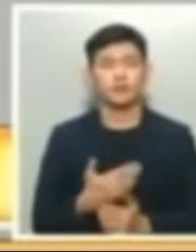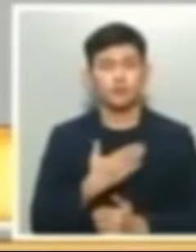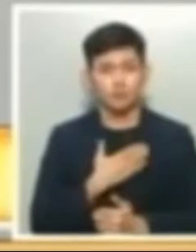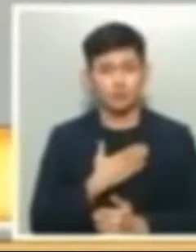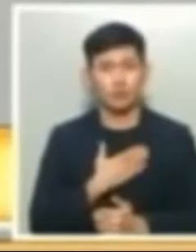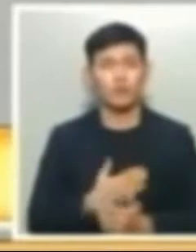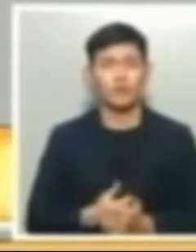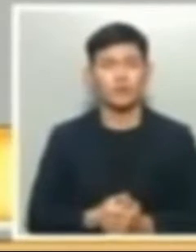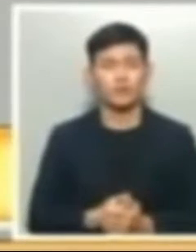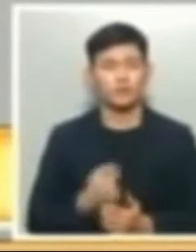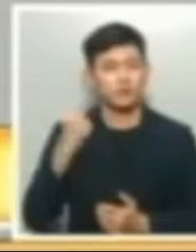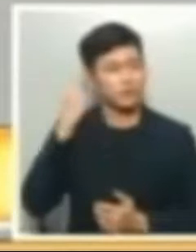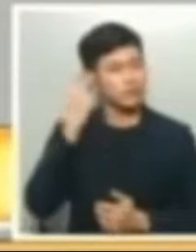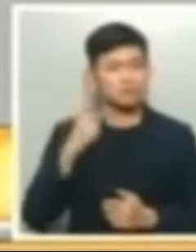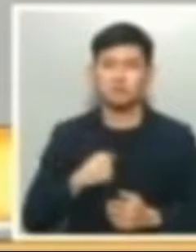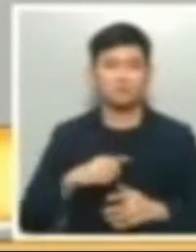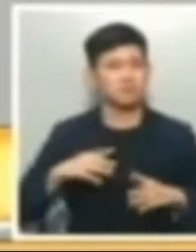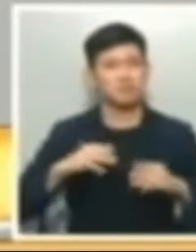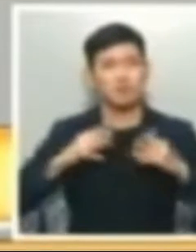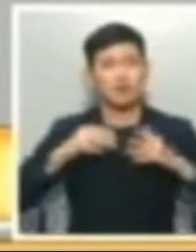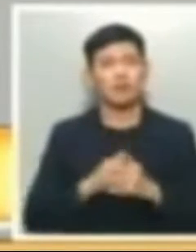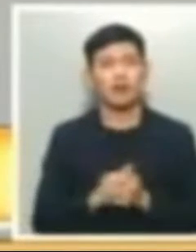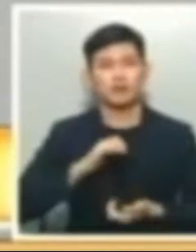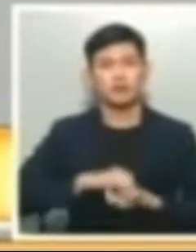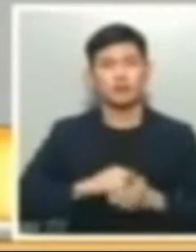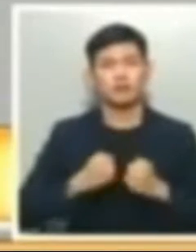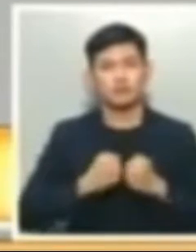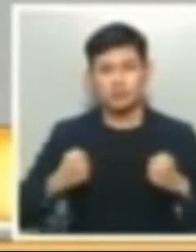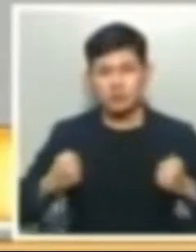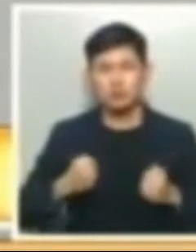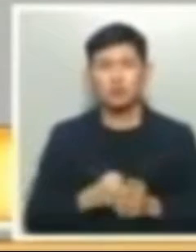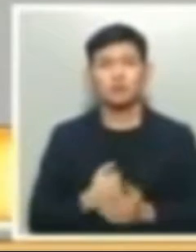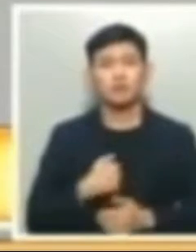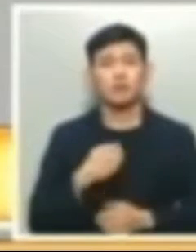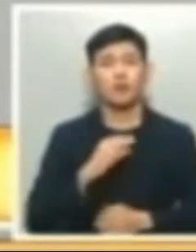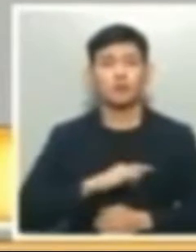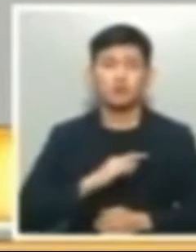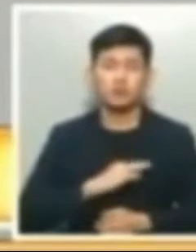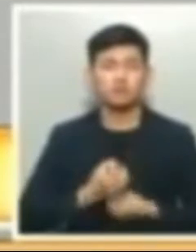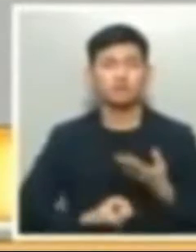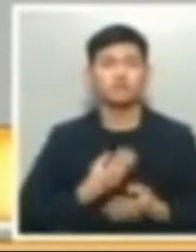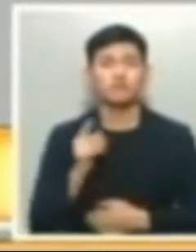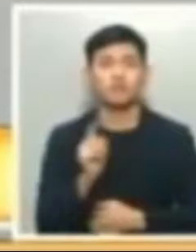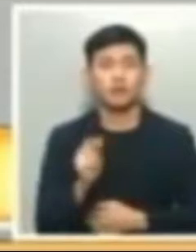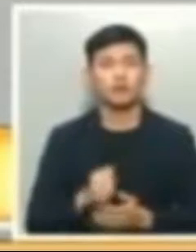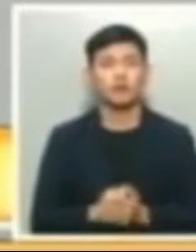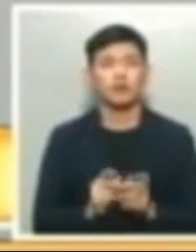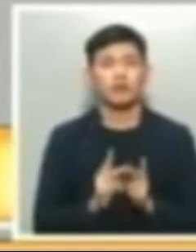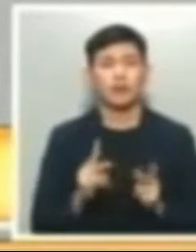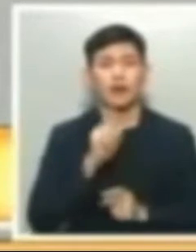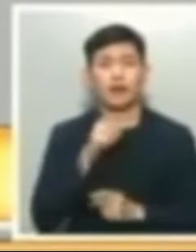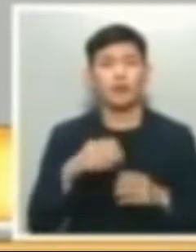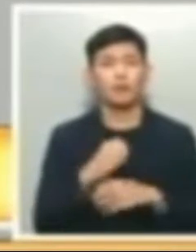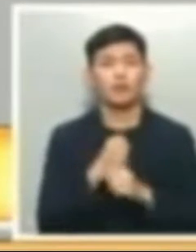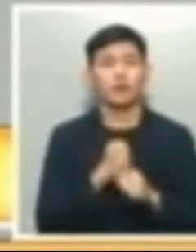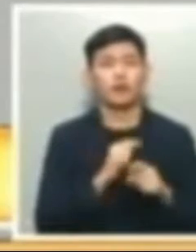งความไม่เห็นด้วยกับการขยายสัมปทานและมีความเห็นดังนี้กรรมาธิการได้สอบถามหน่วยงานที่เกี่ยวข้อง